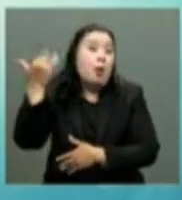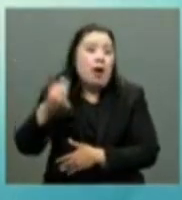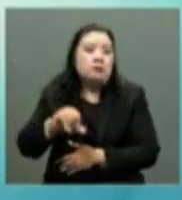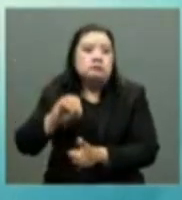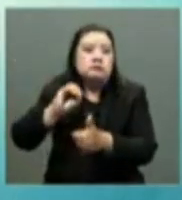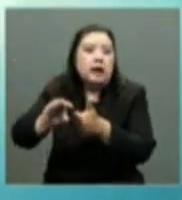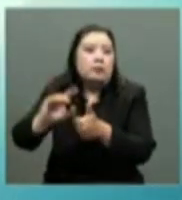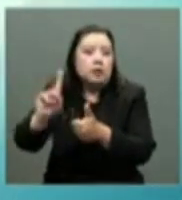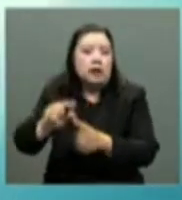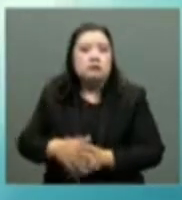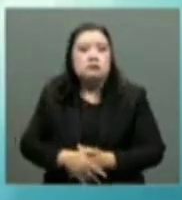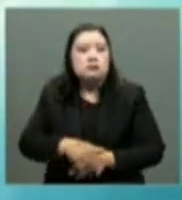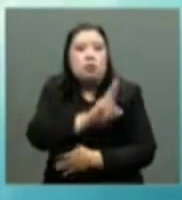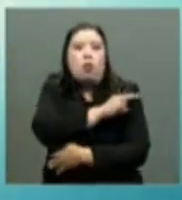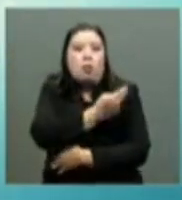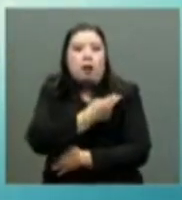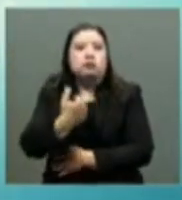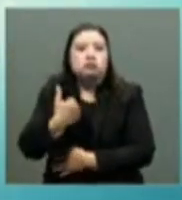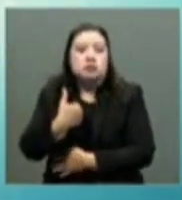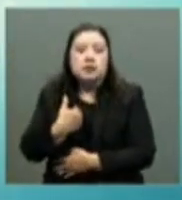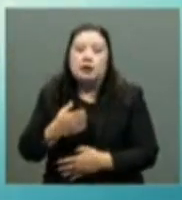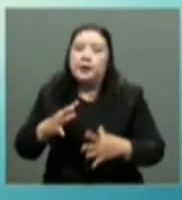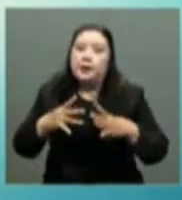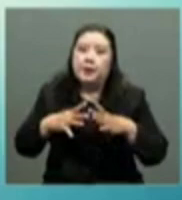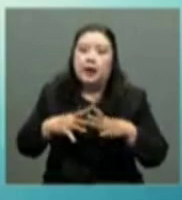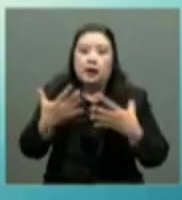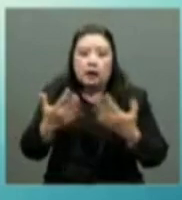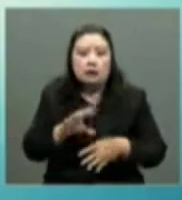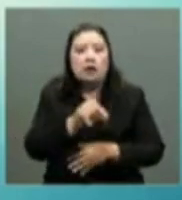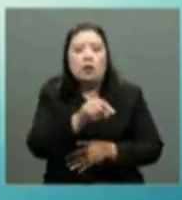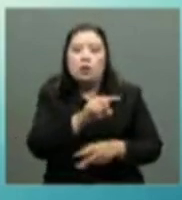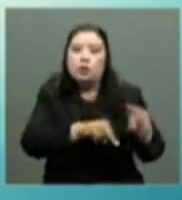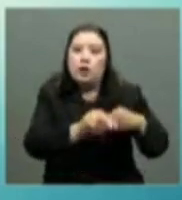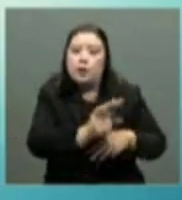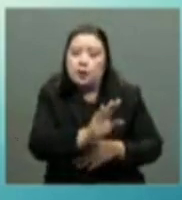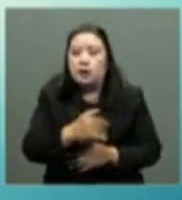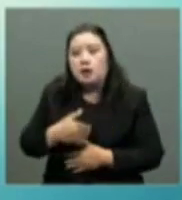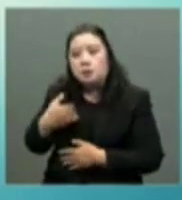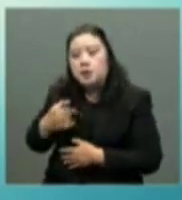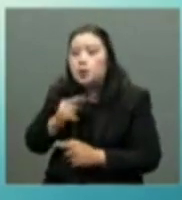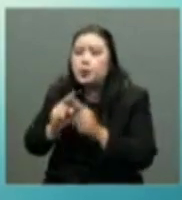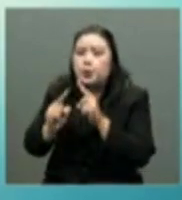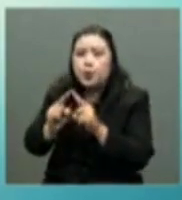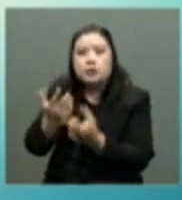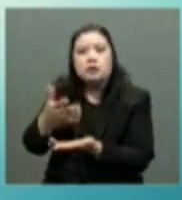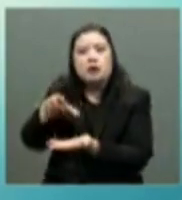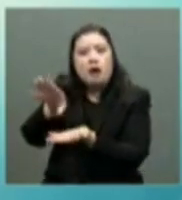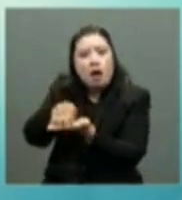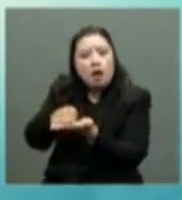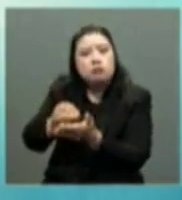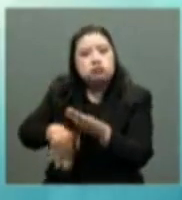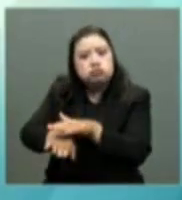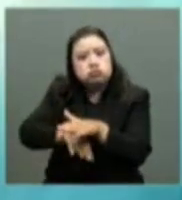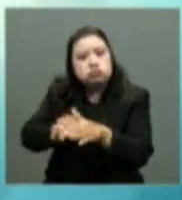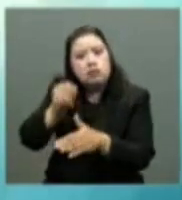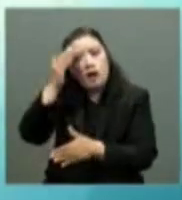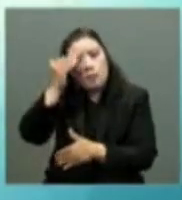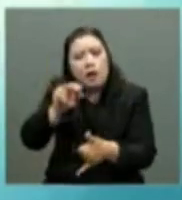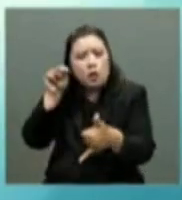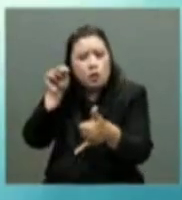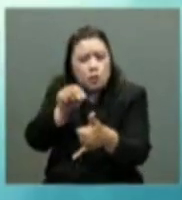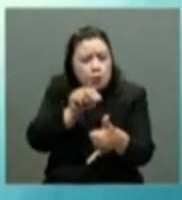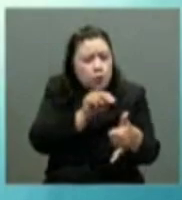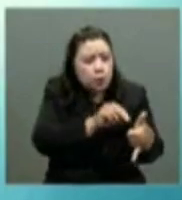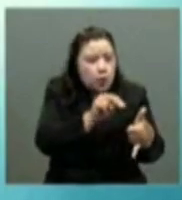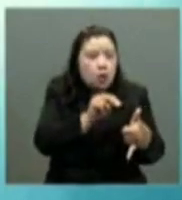อจะได้มีเวลาไปคุยกับคนไข้มากขึ้นนะครับซักถามผู้ป่วยได้เยอะขึ้นละเอียดขึ้นในการที่จะดูแลแต่ละร